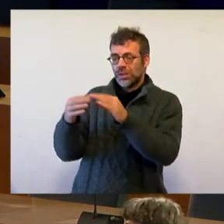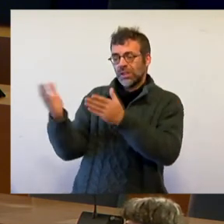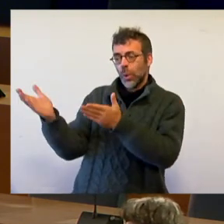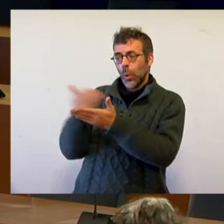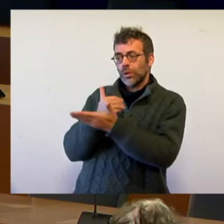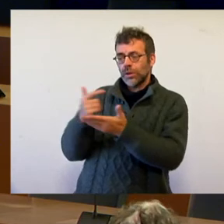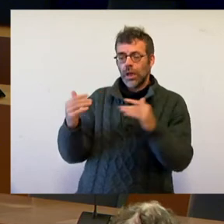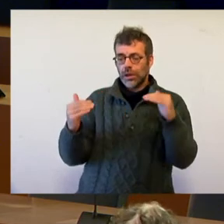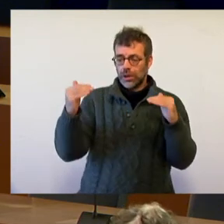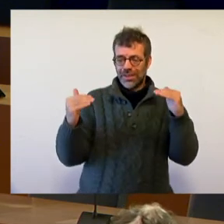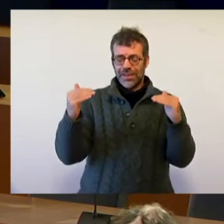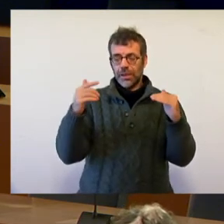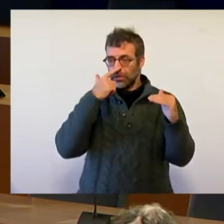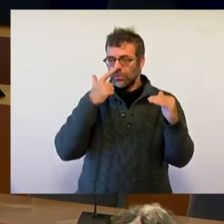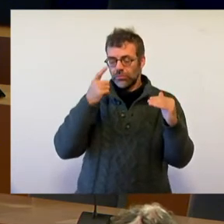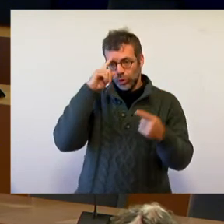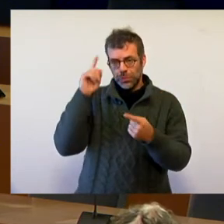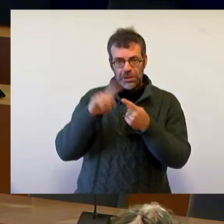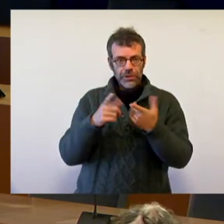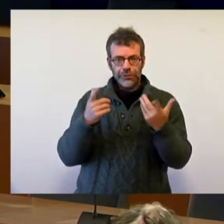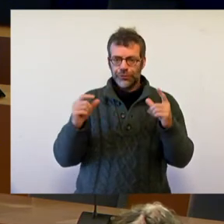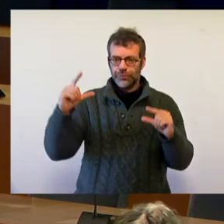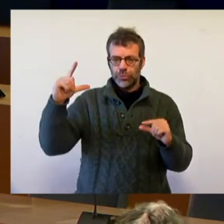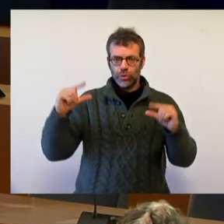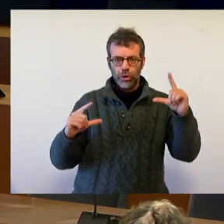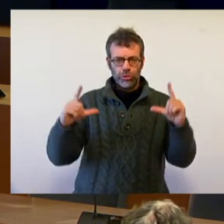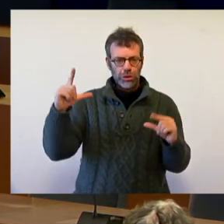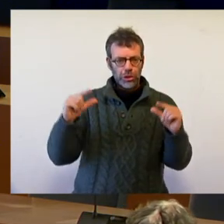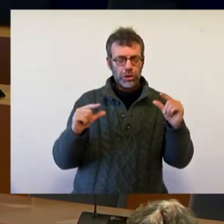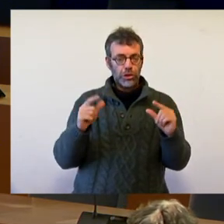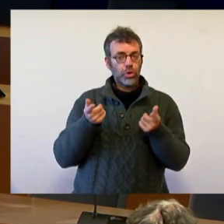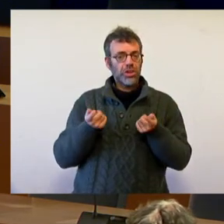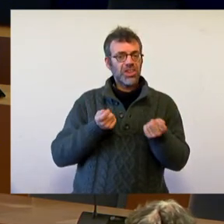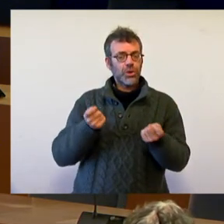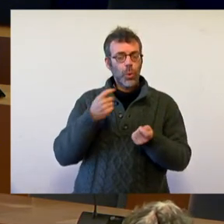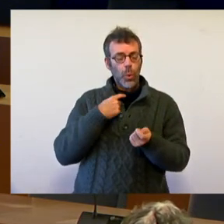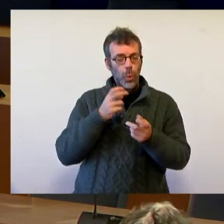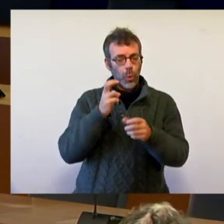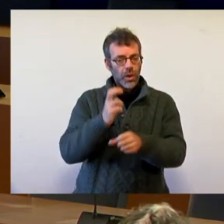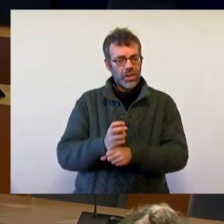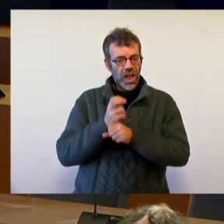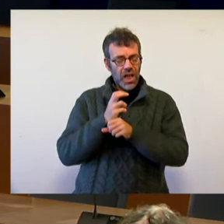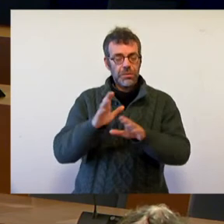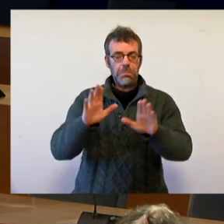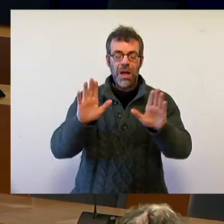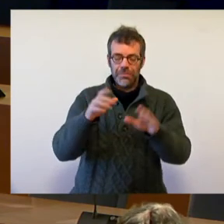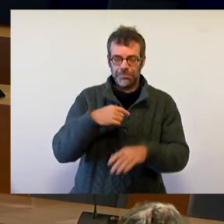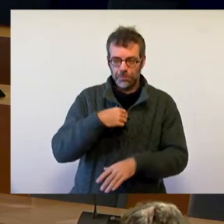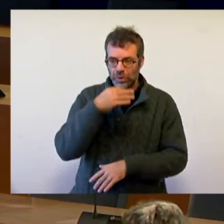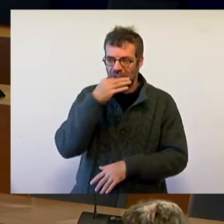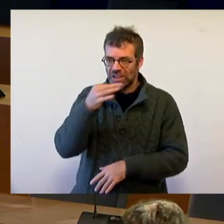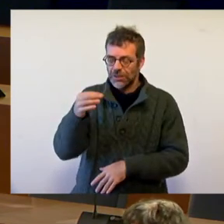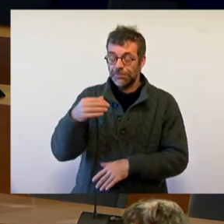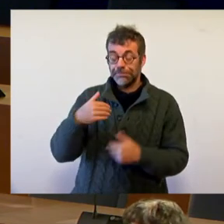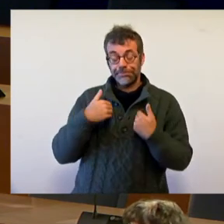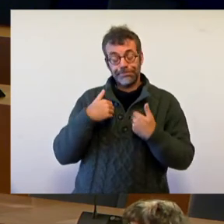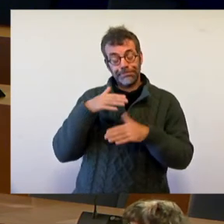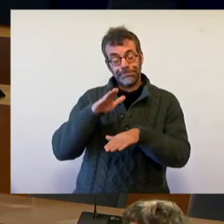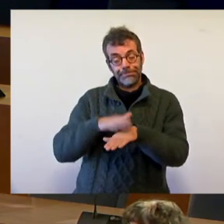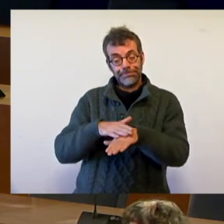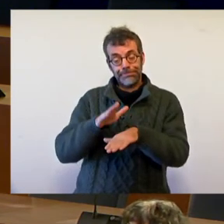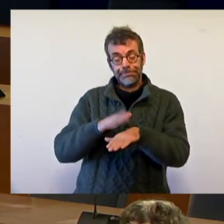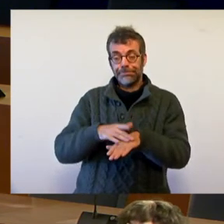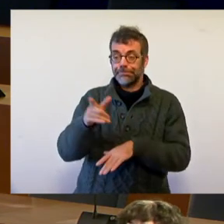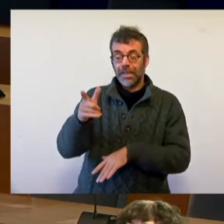de maintenir nos ratios de gestion. Alors, vous commettez une grave erreur à mon sens, vous commettez